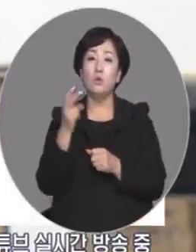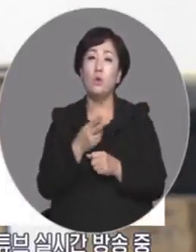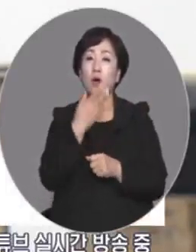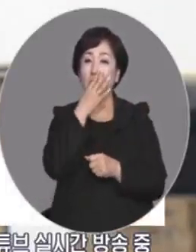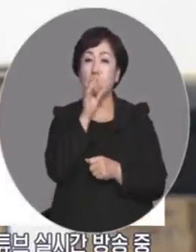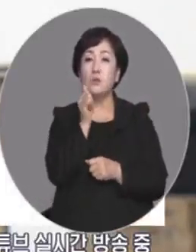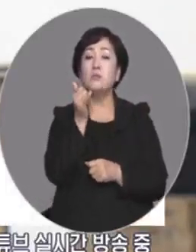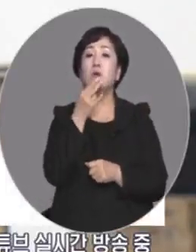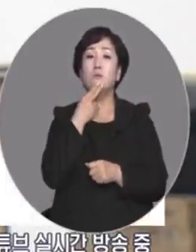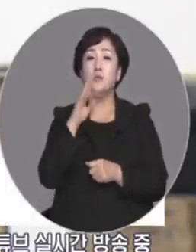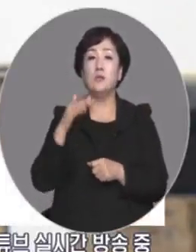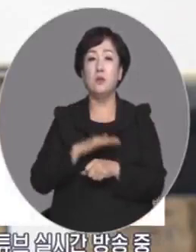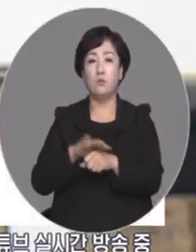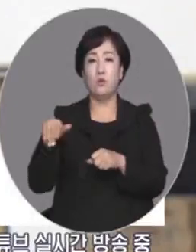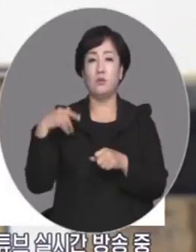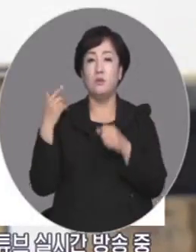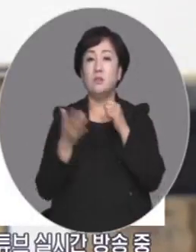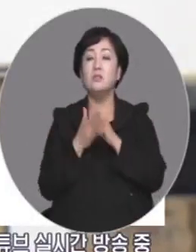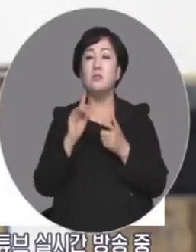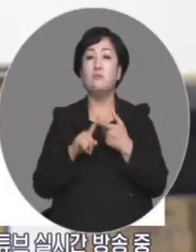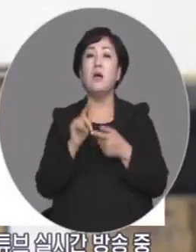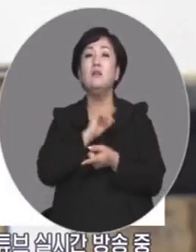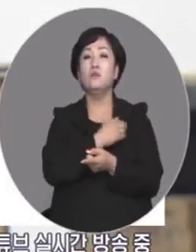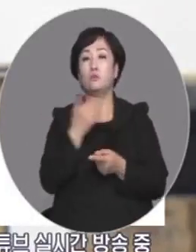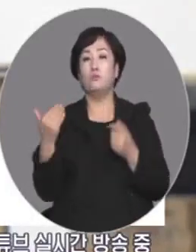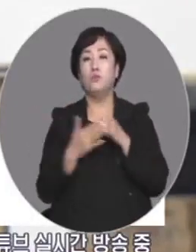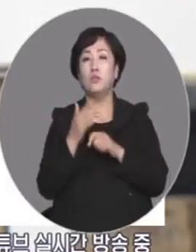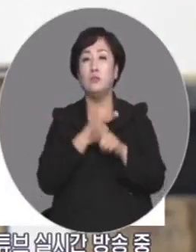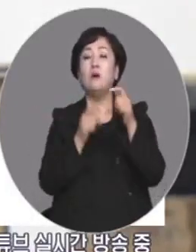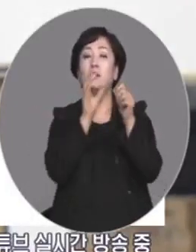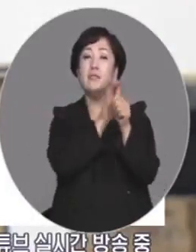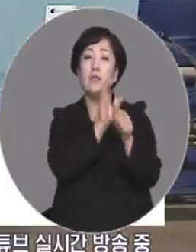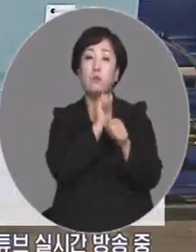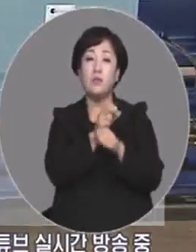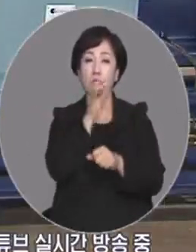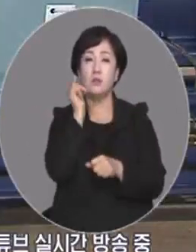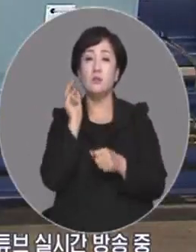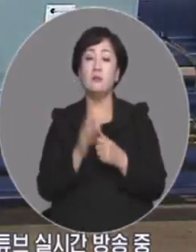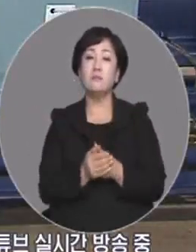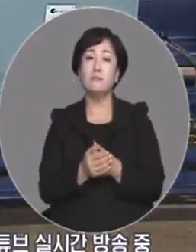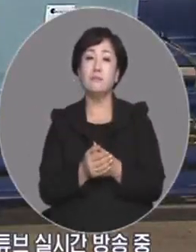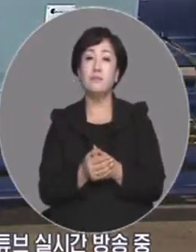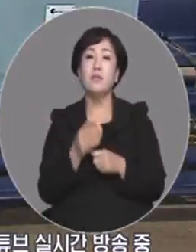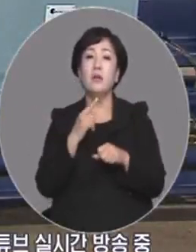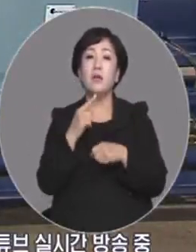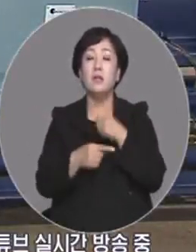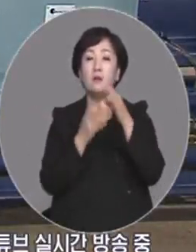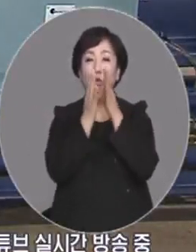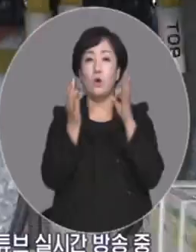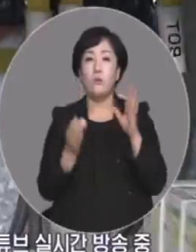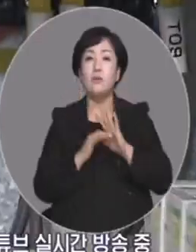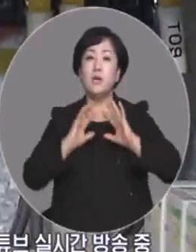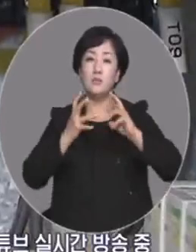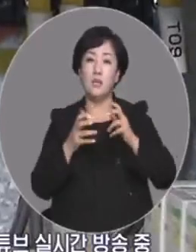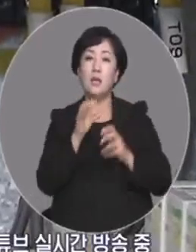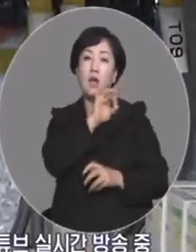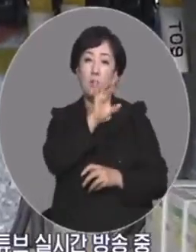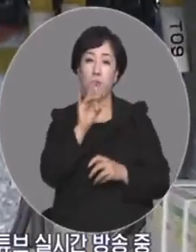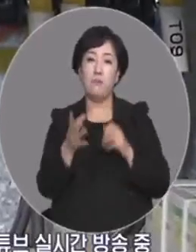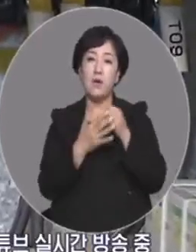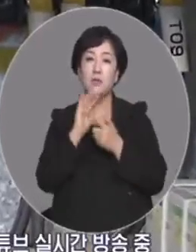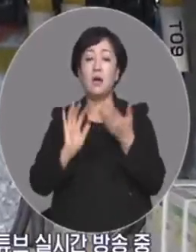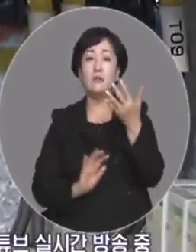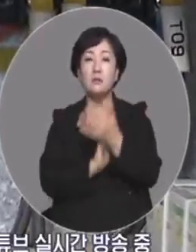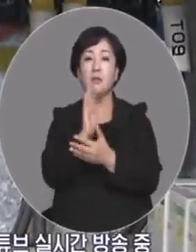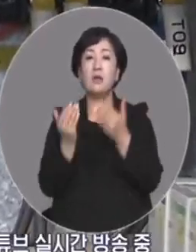실현이 가능하다면 충분히 어떤 시장에서 역할을 할수 있을 거라고 생각하고 있습니다. 매년 전 세계를 이동하며 생태계를